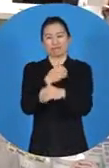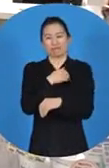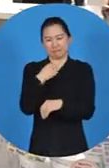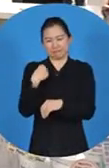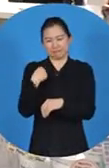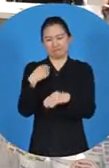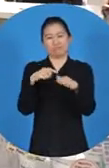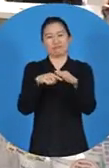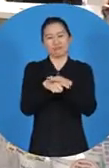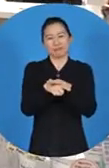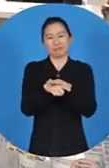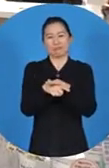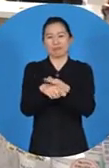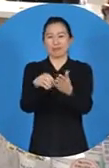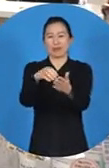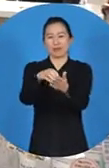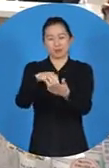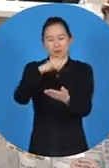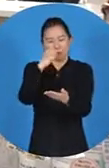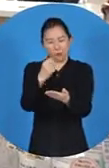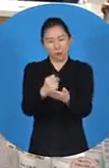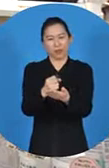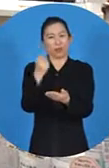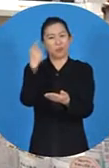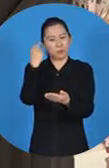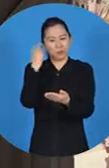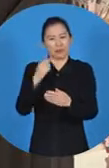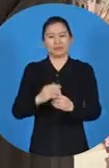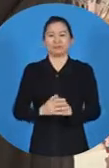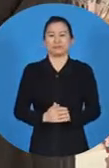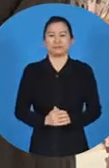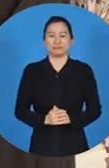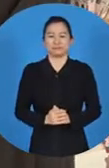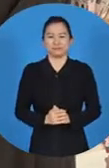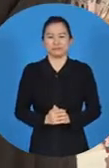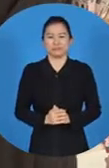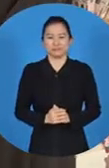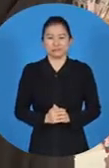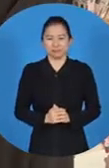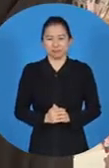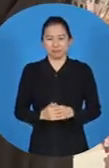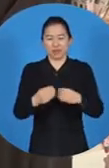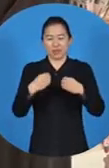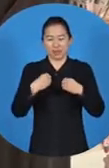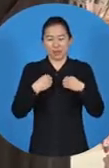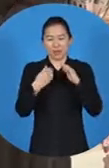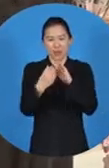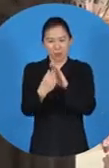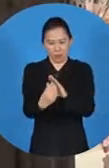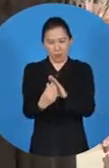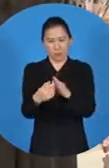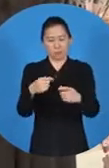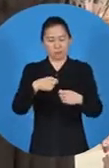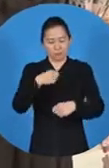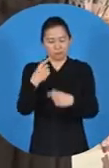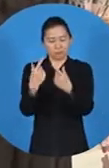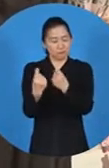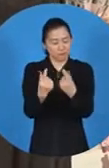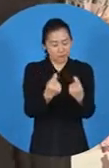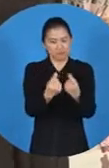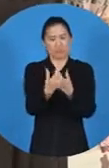同士の間にもパーテーションを設けたことが受賞のポイントかなと思います。 感染症対策かなりされ